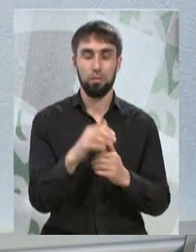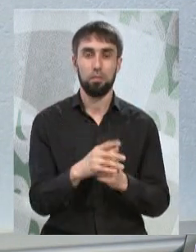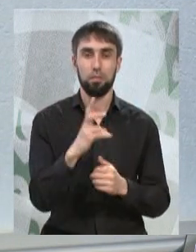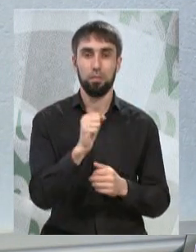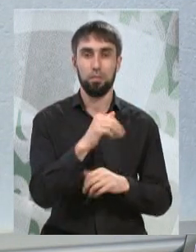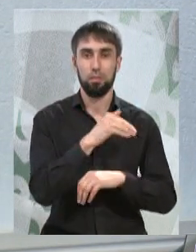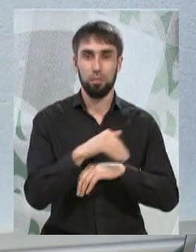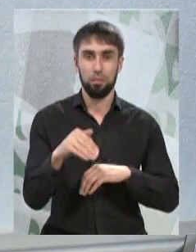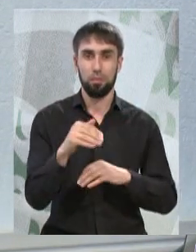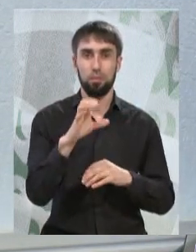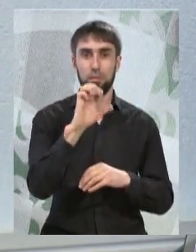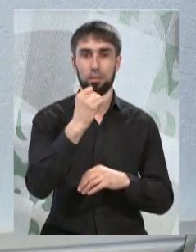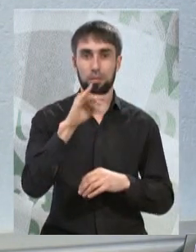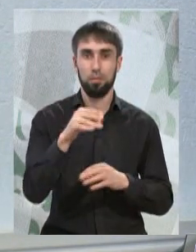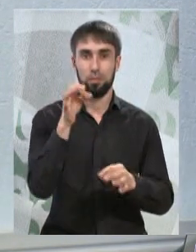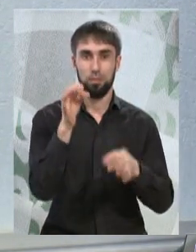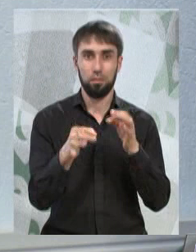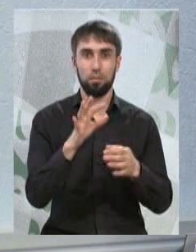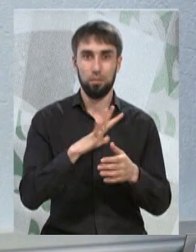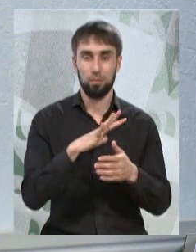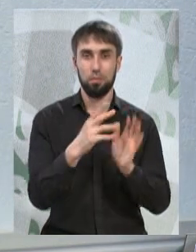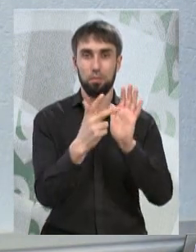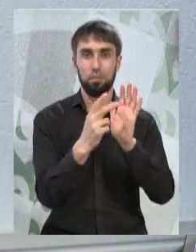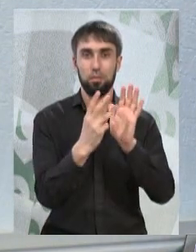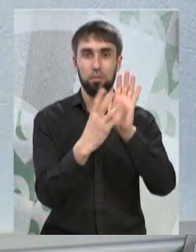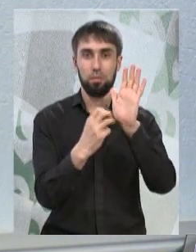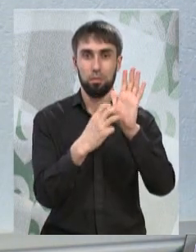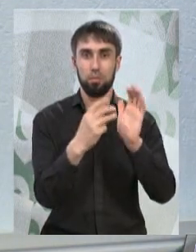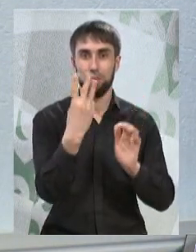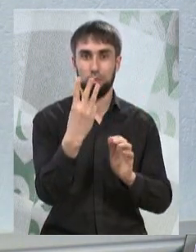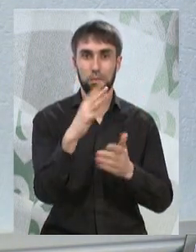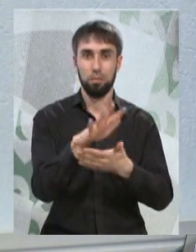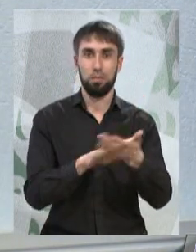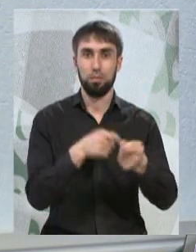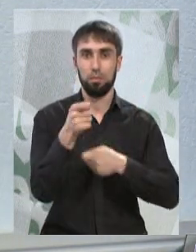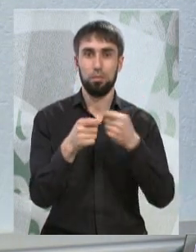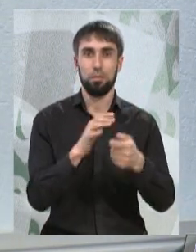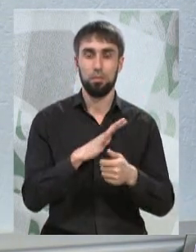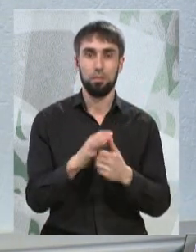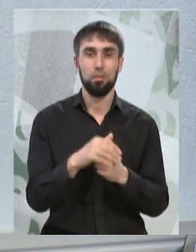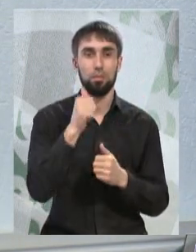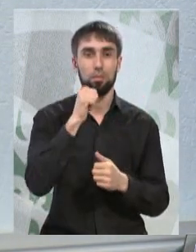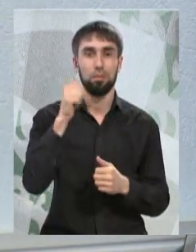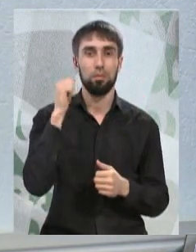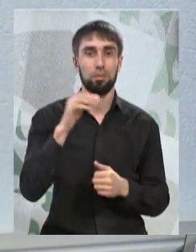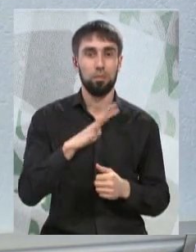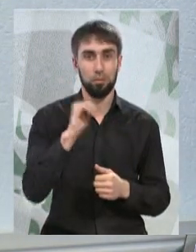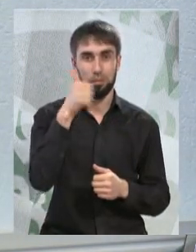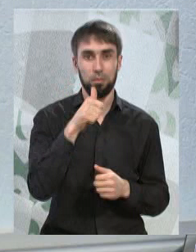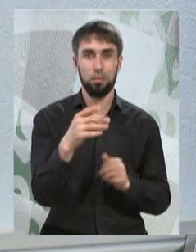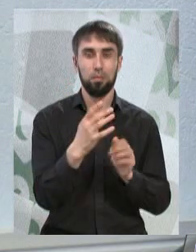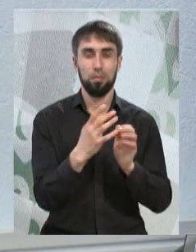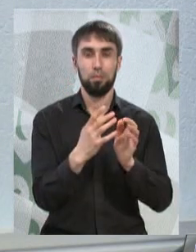официальные сайты судов общей юрисдикции поступило 803 заявления. Для сравнения, в прошлом году было 98